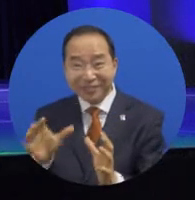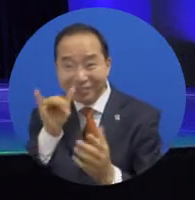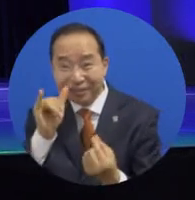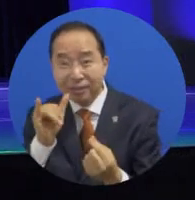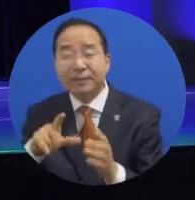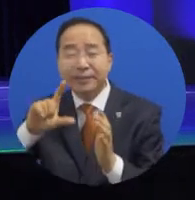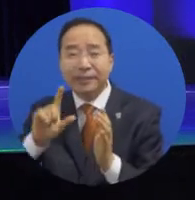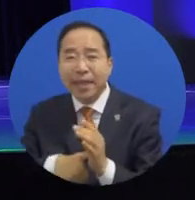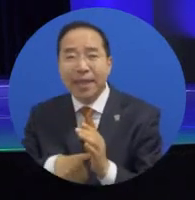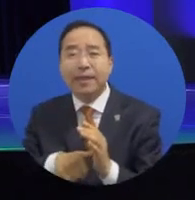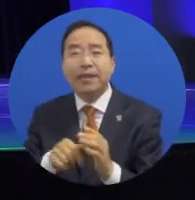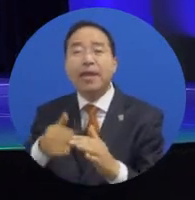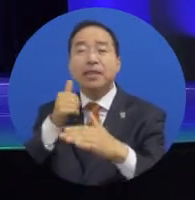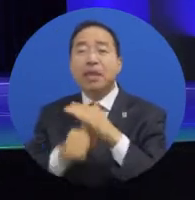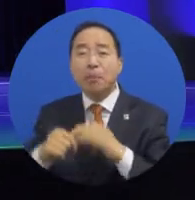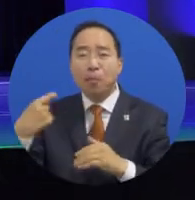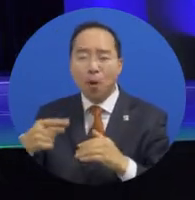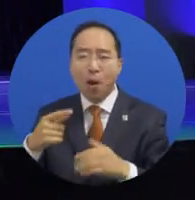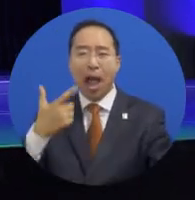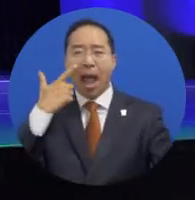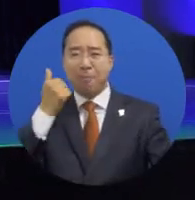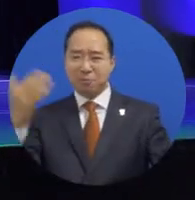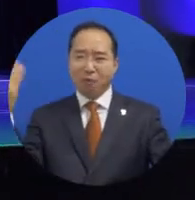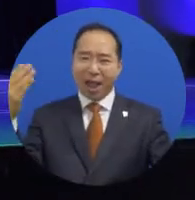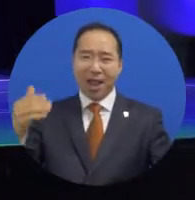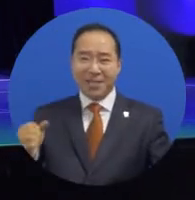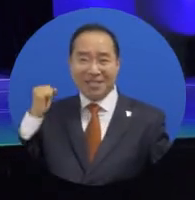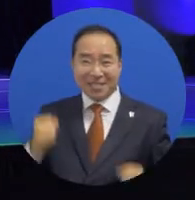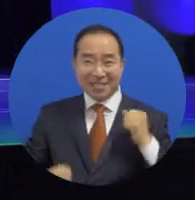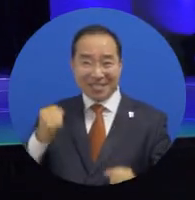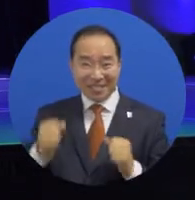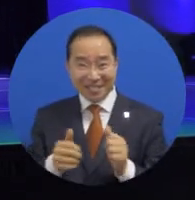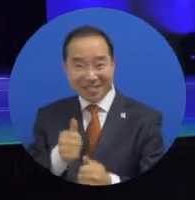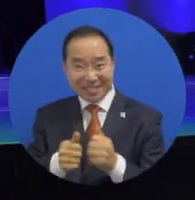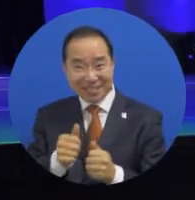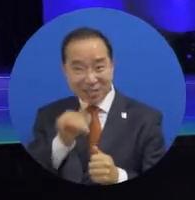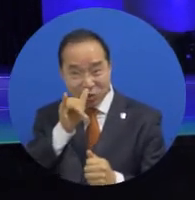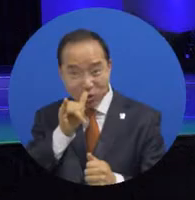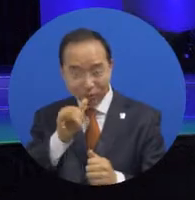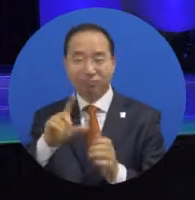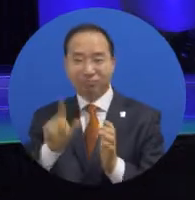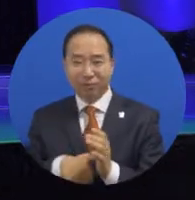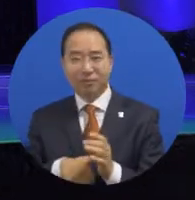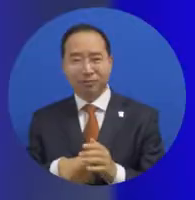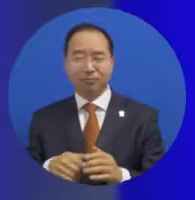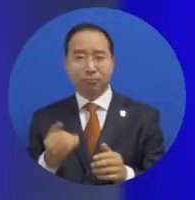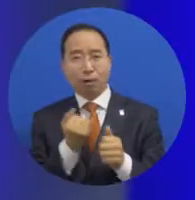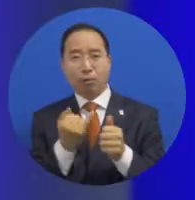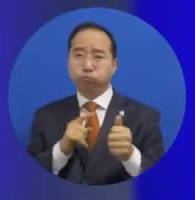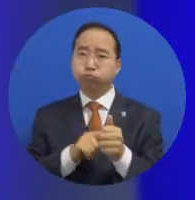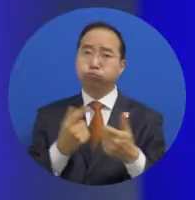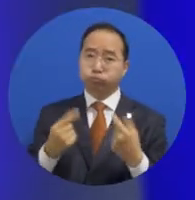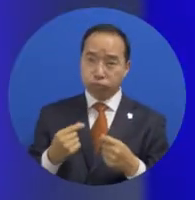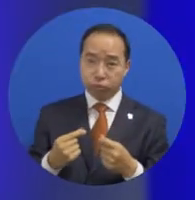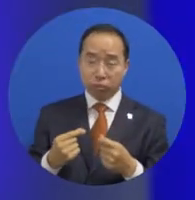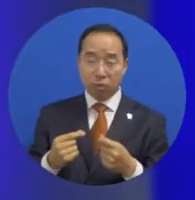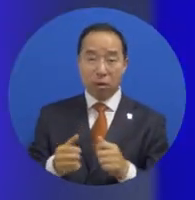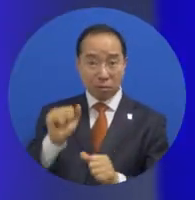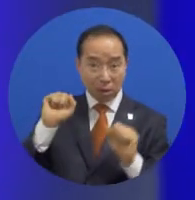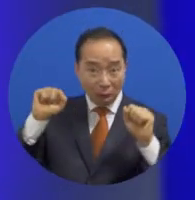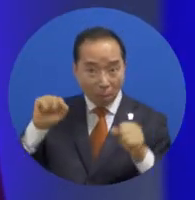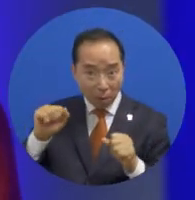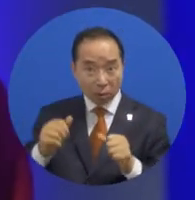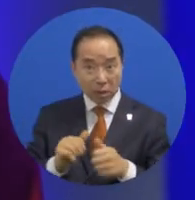대회예요. 왜냐하면 이 아버지들이 시키지도 않았는데 다들 나가서 달리기를 하겠다고 나서거든요. 저희 남편도 치킨을